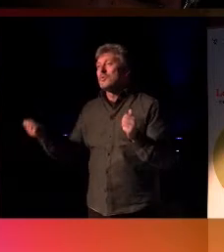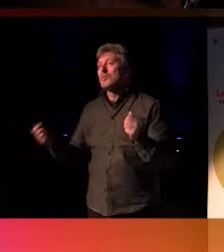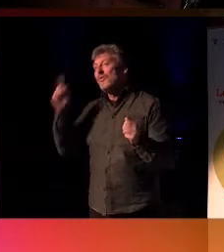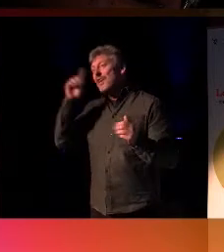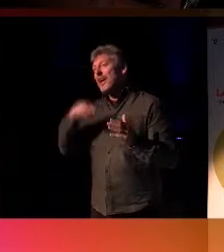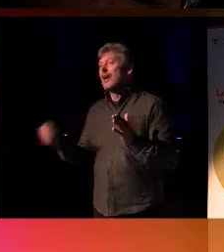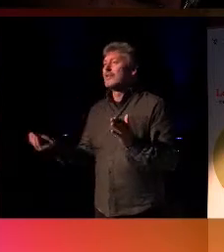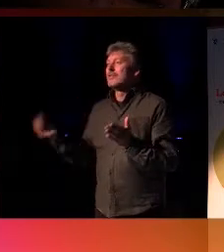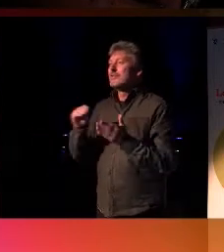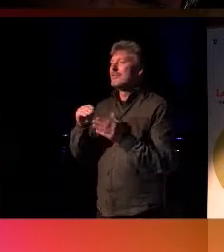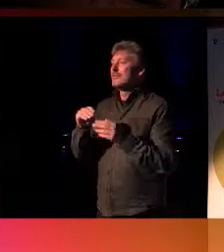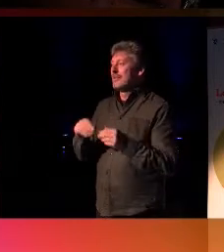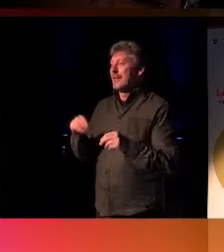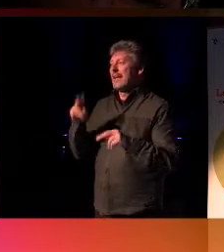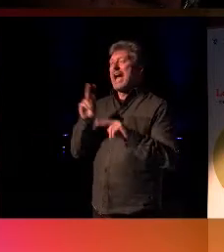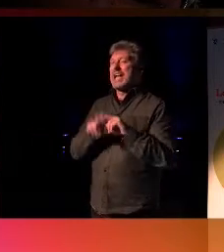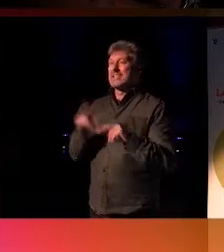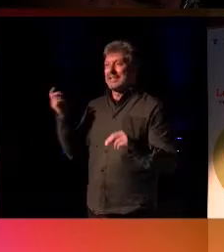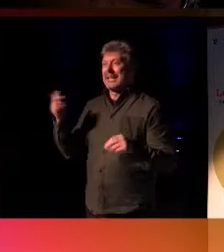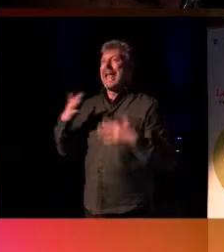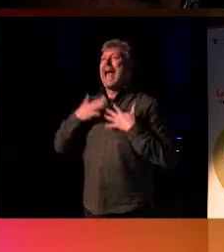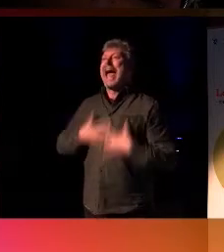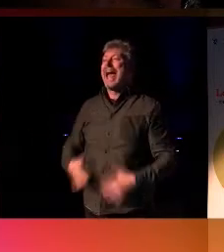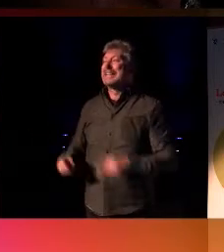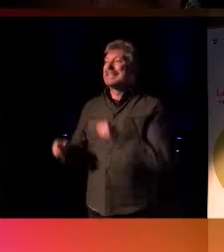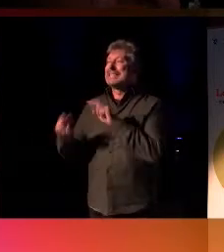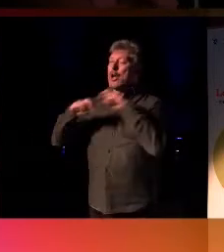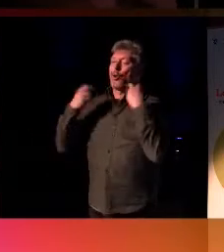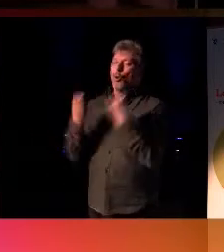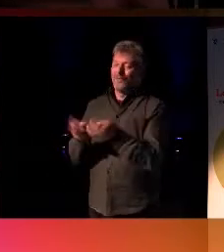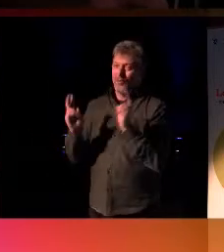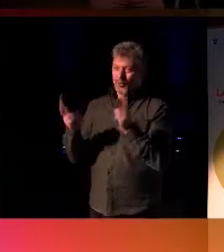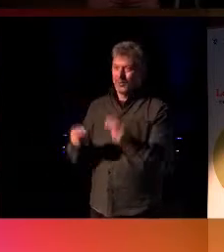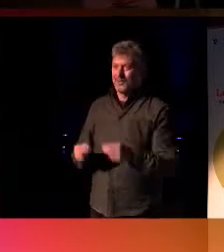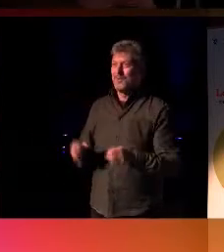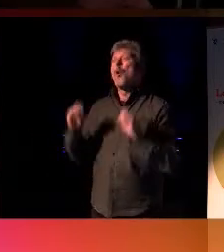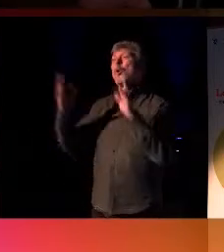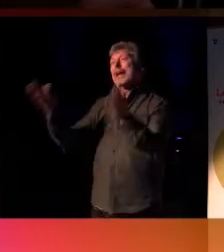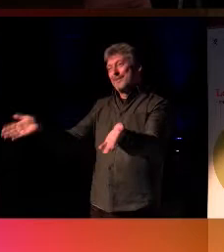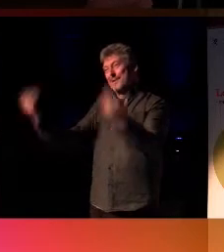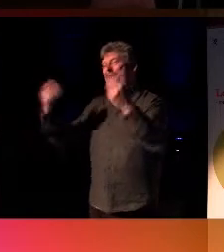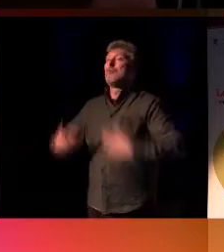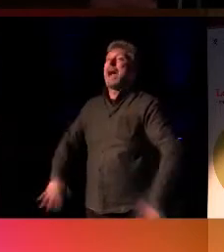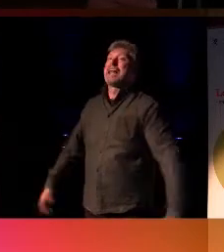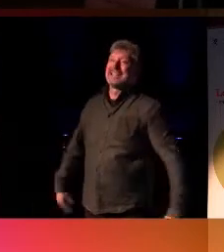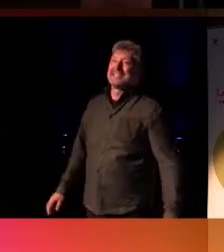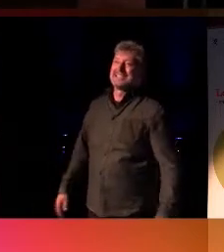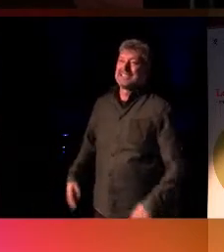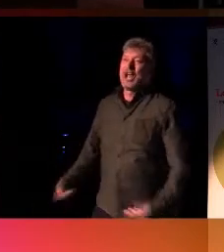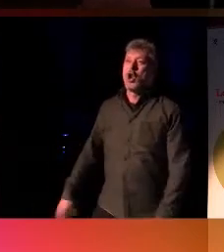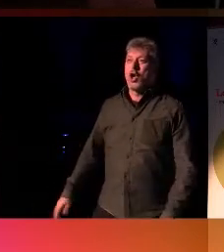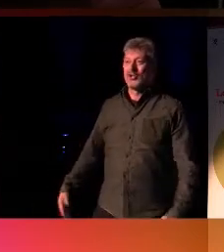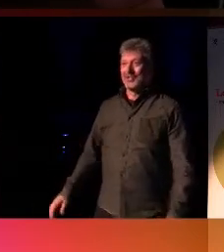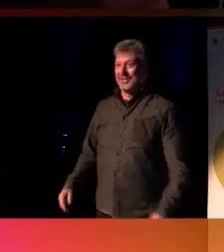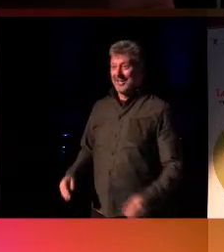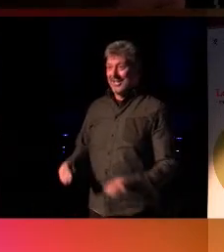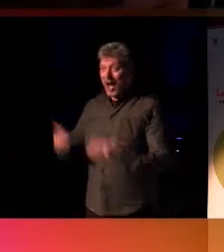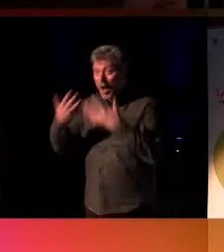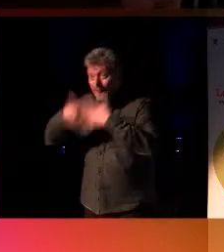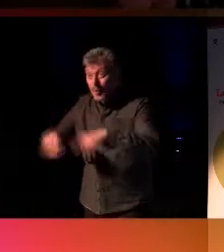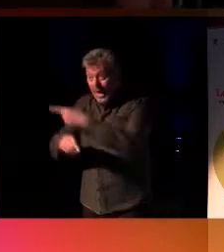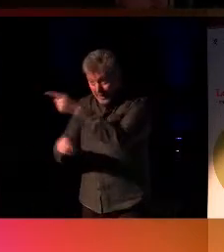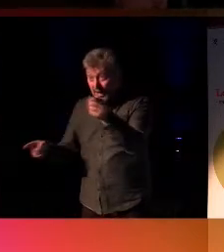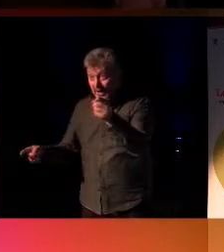på hashtaggen helsekonf også. Ja. Det jo gøy. Ok, da kan dere reise dere opp, riste litt løs. Funker det,